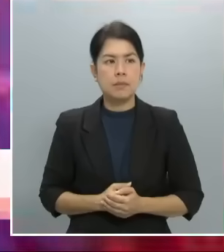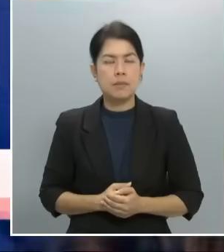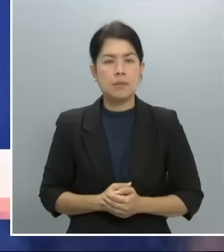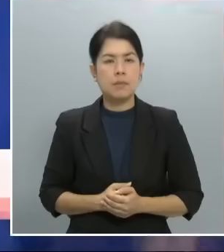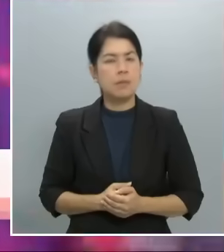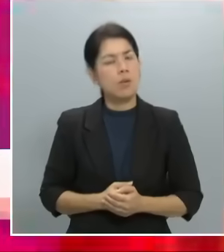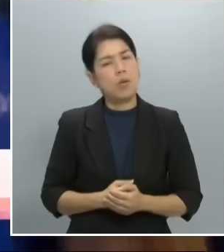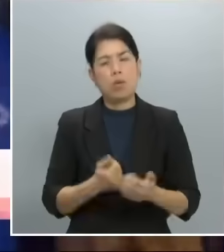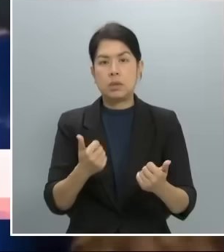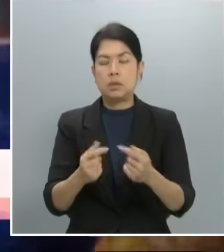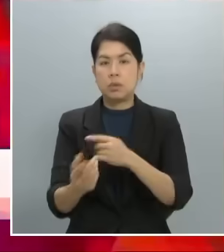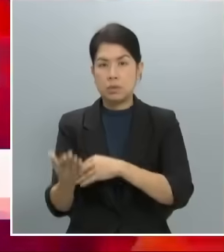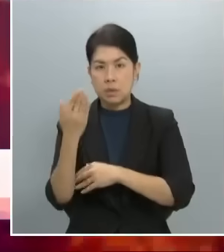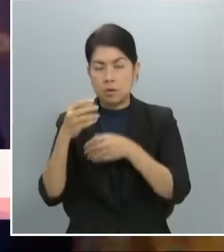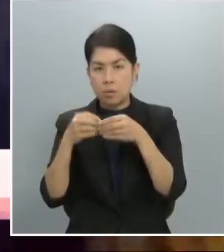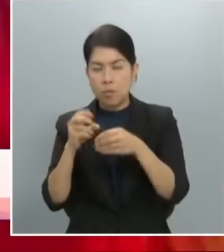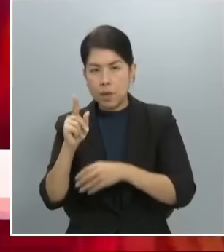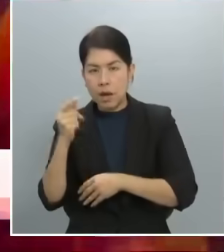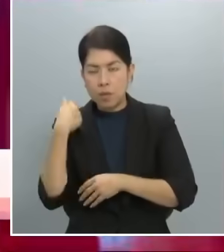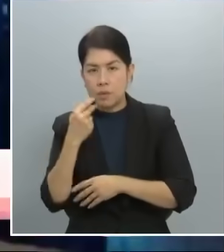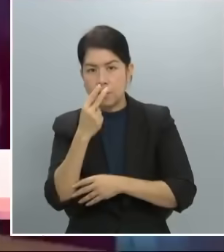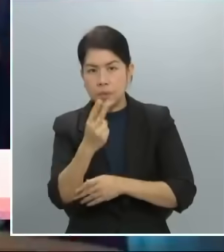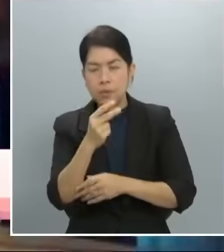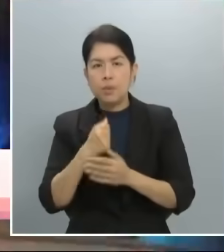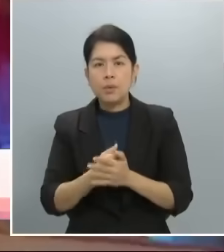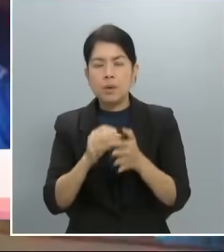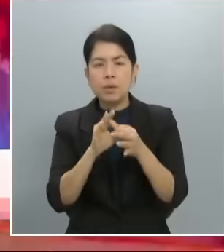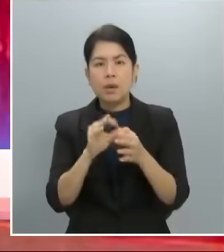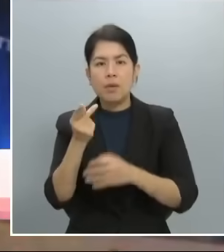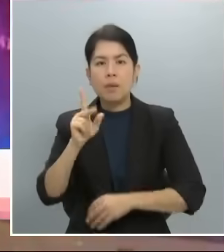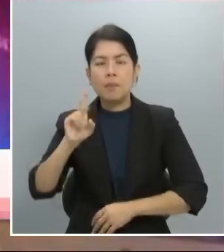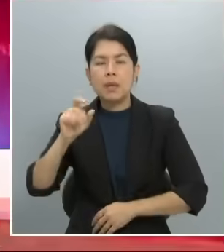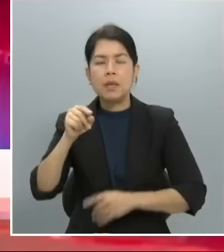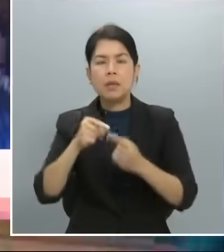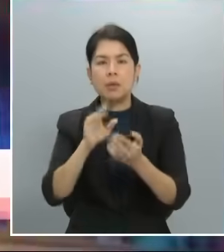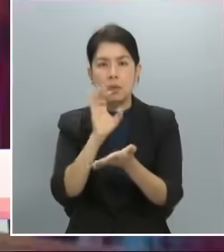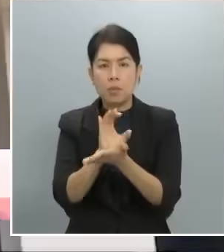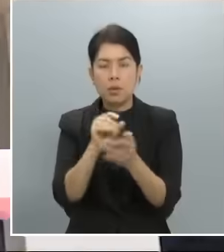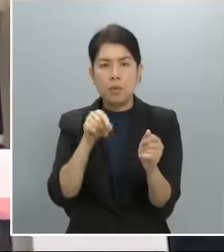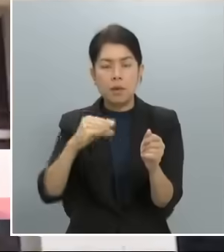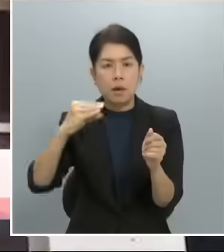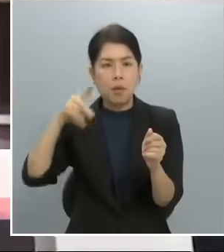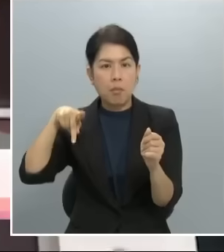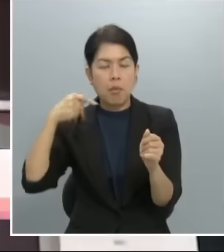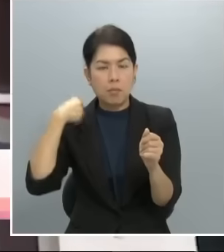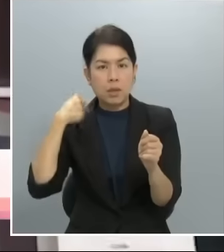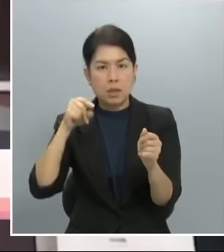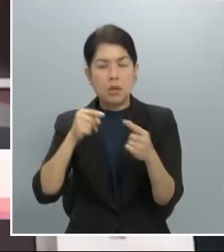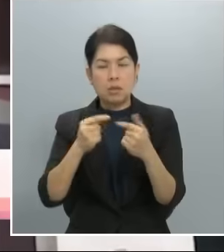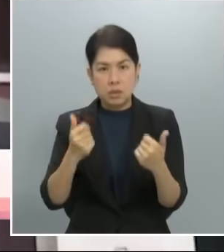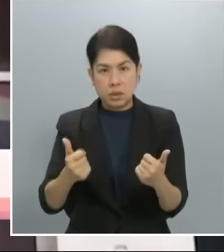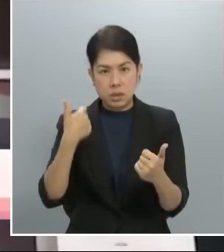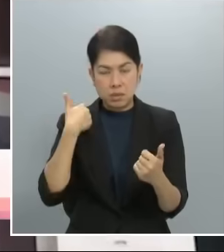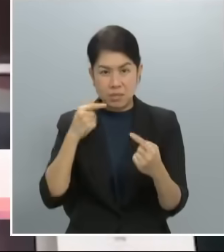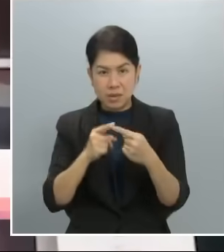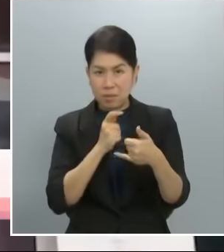คือเช้าวันนี้คุณผู้ชมครับผู้สื่อข่าวนะครับก็ไปติดตามความคืบหน้าทางคดีนะที่สภโพทะเลก็พบว่ายังไม่นำตัวออกมาสอบสวนนะครับเบื้องต้น